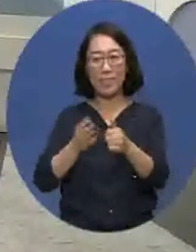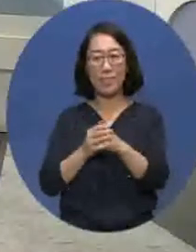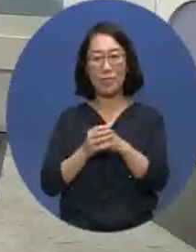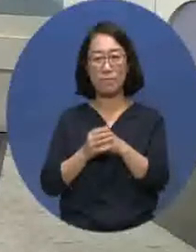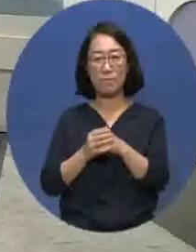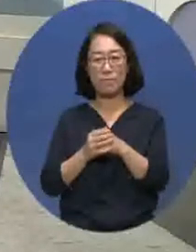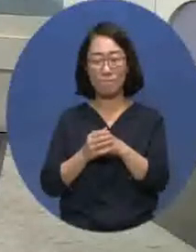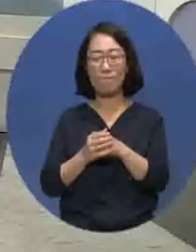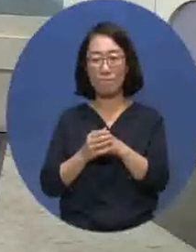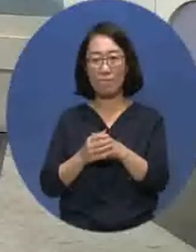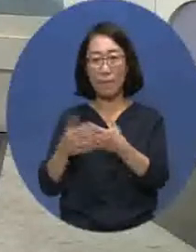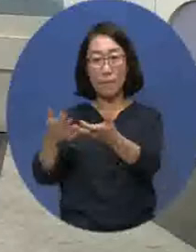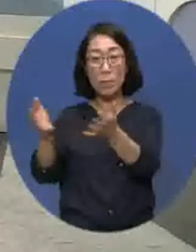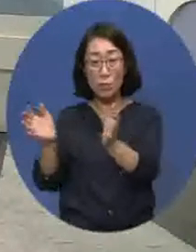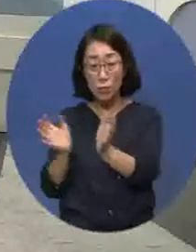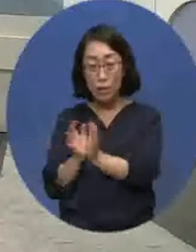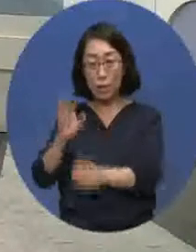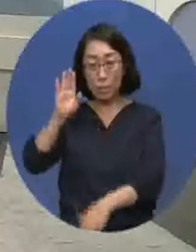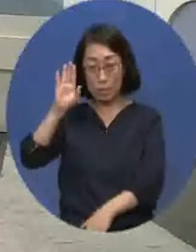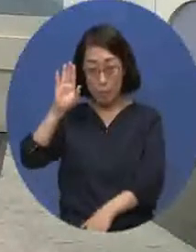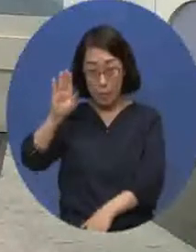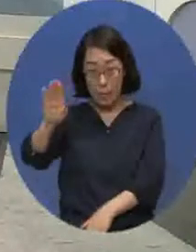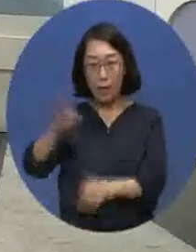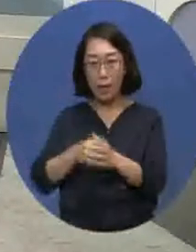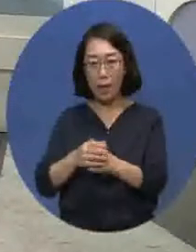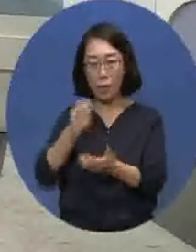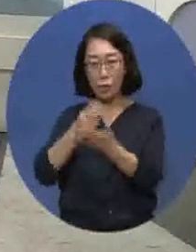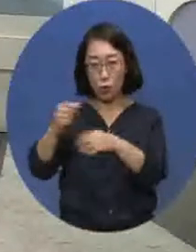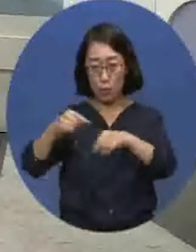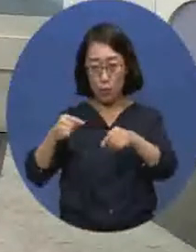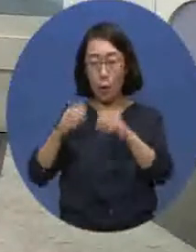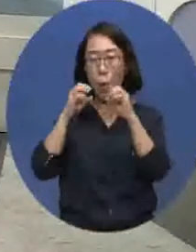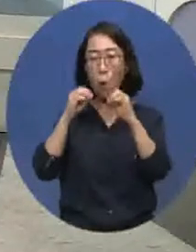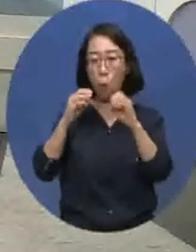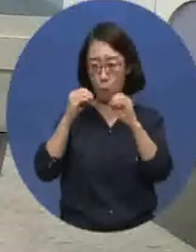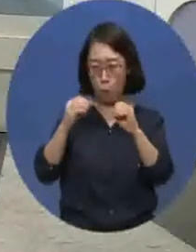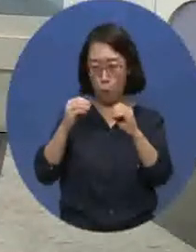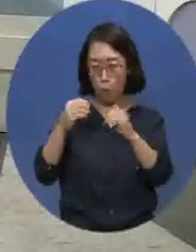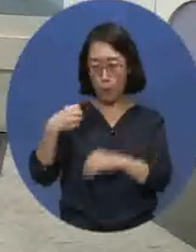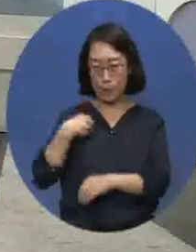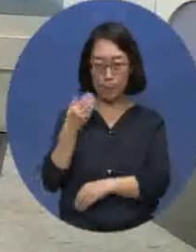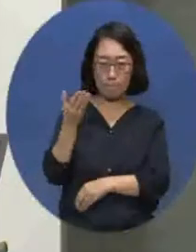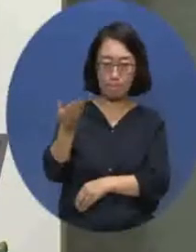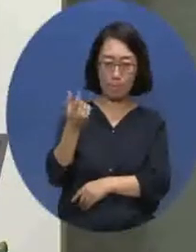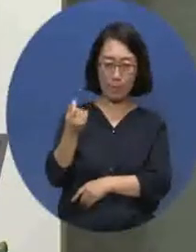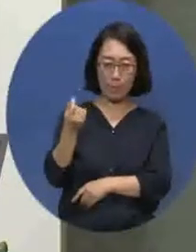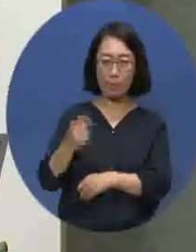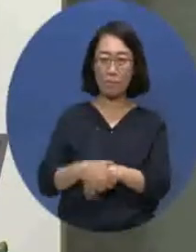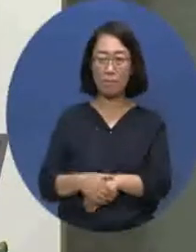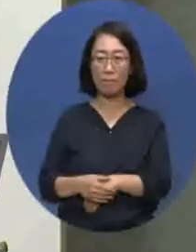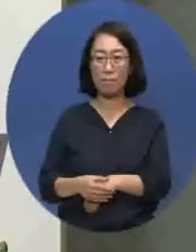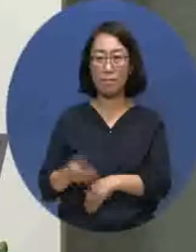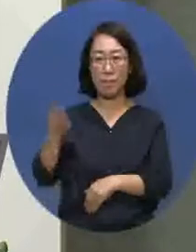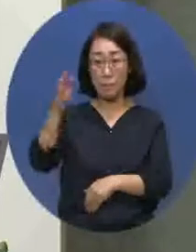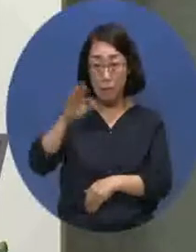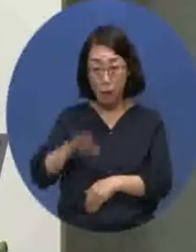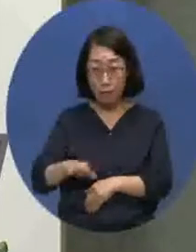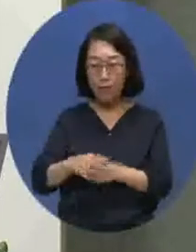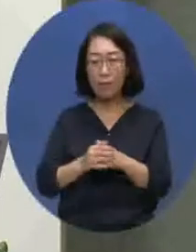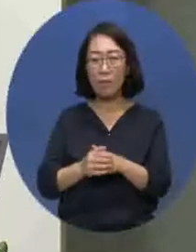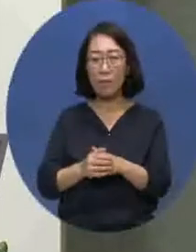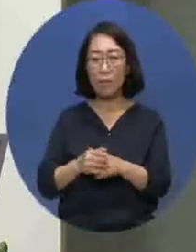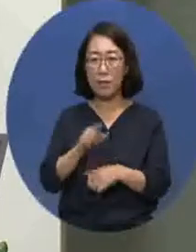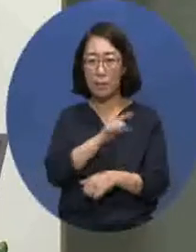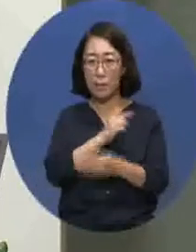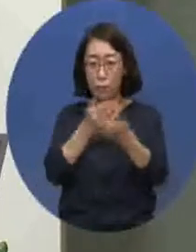마치 더불어 민주당의 미래 정책 홍보 대사 같은 얘기를 해 주셔서 대단히 고맙습니다 많은 가장 중요한 것은